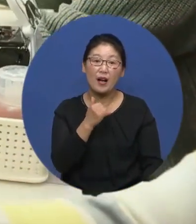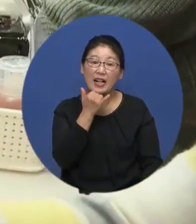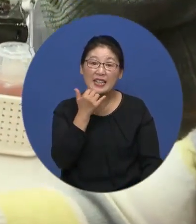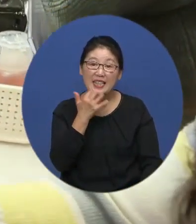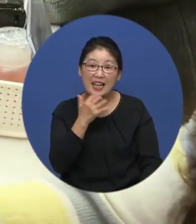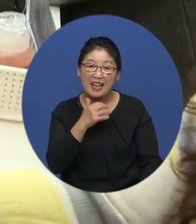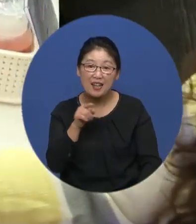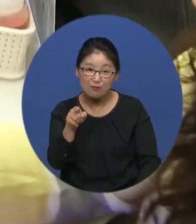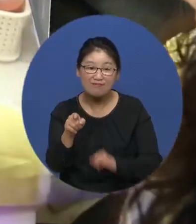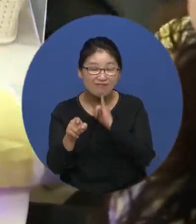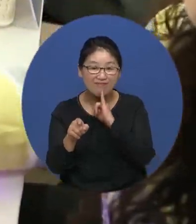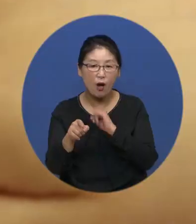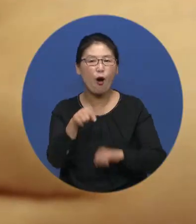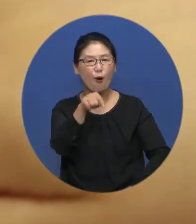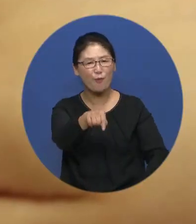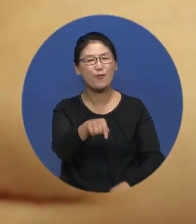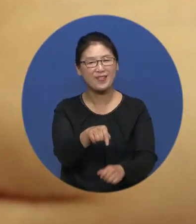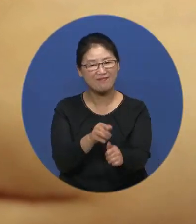주세요.